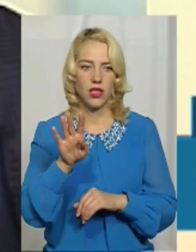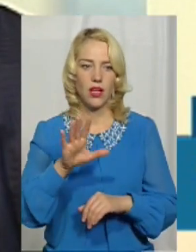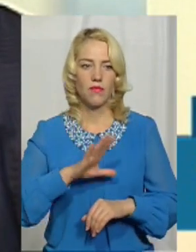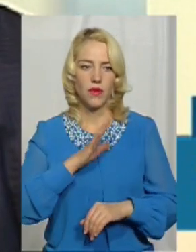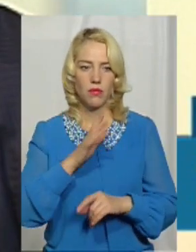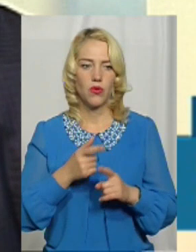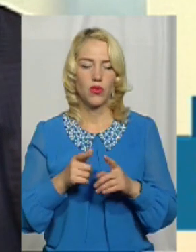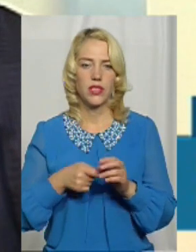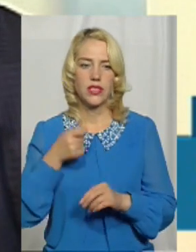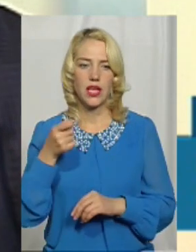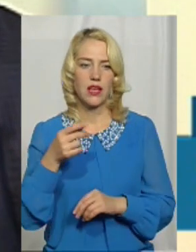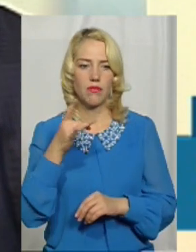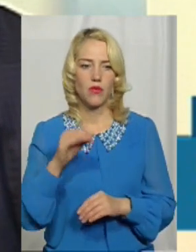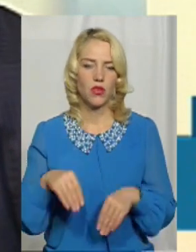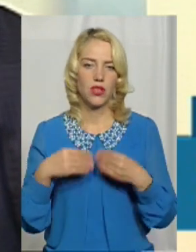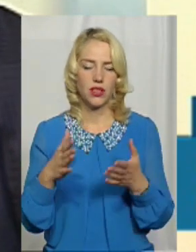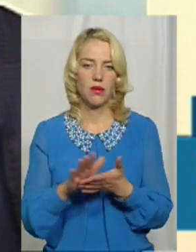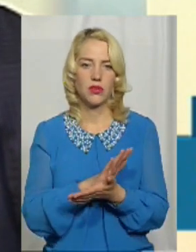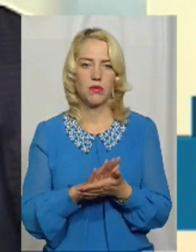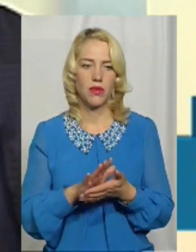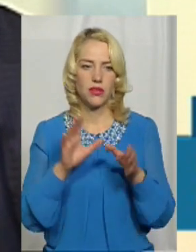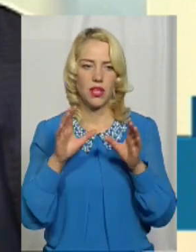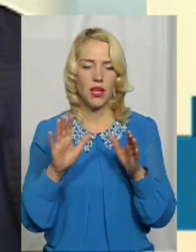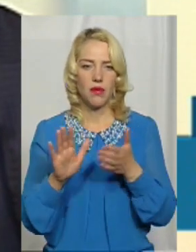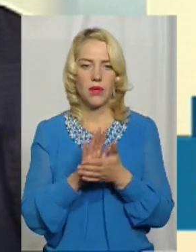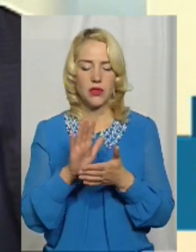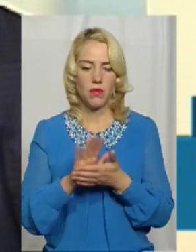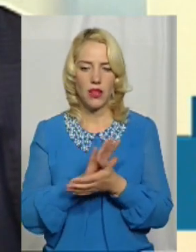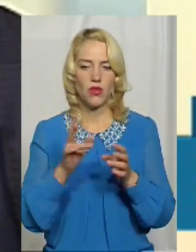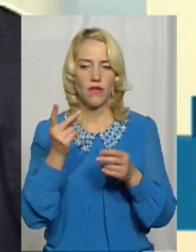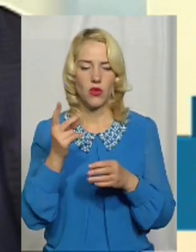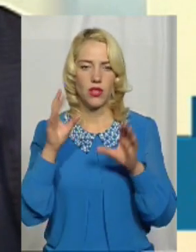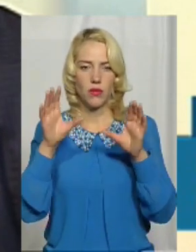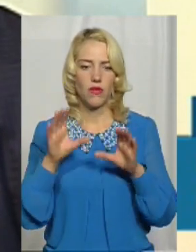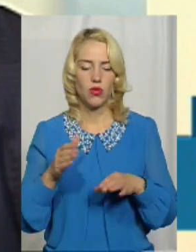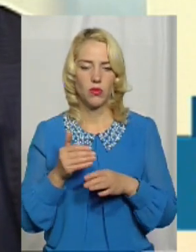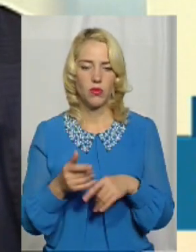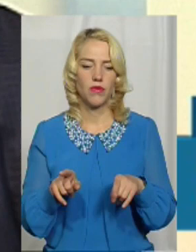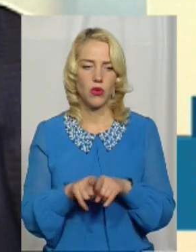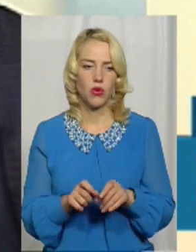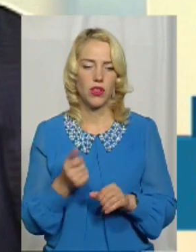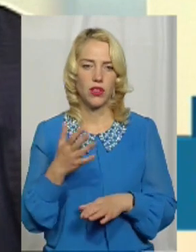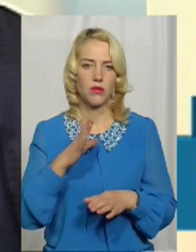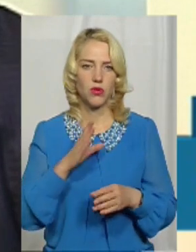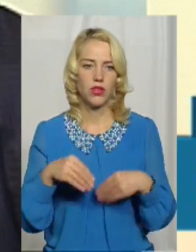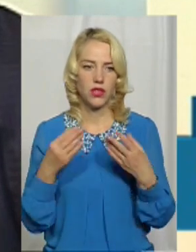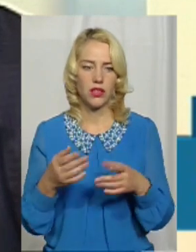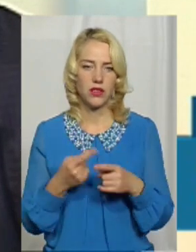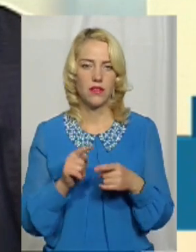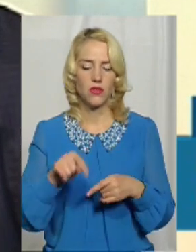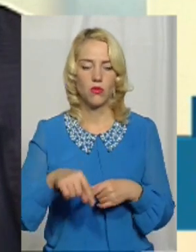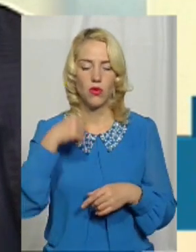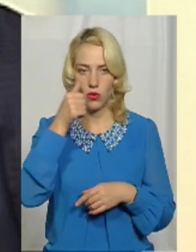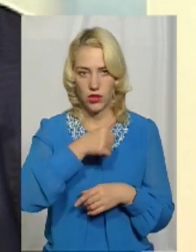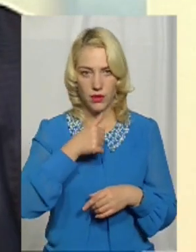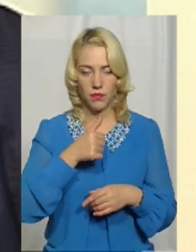174 було саме заяв про надання безоплатної вторинної правової допомоги, і такій кількості громадян вона була надана. В цьому ж році